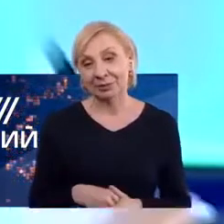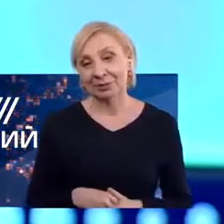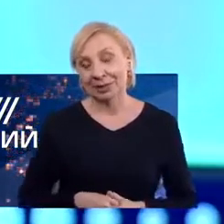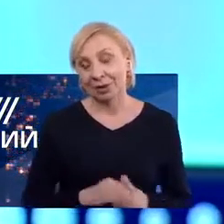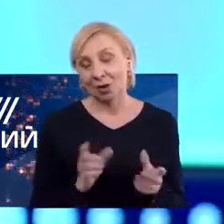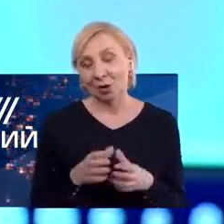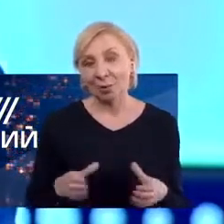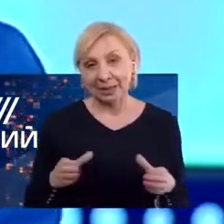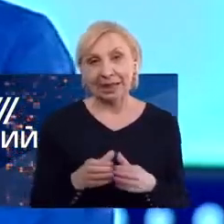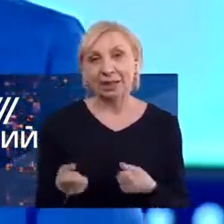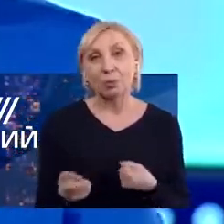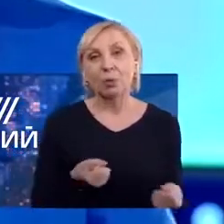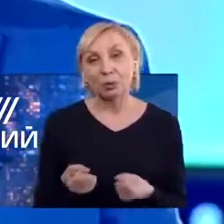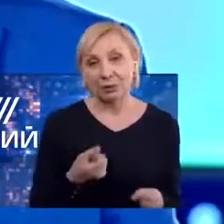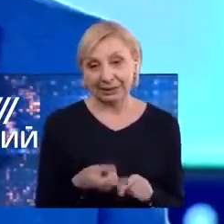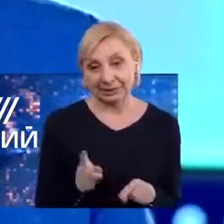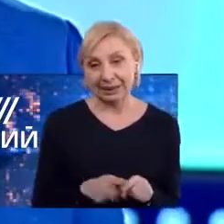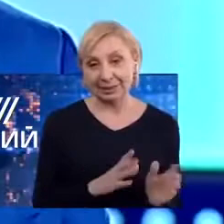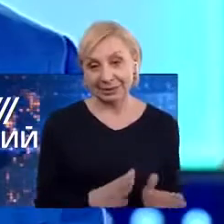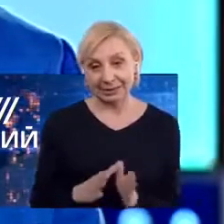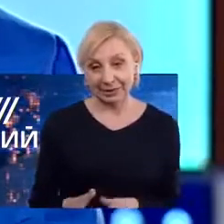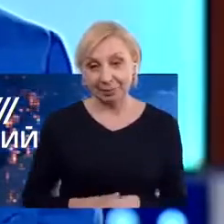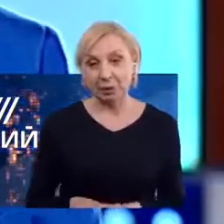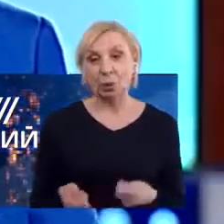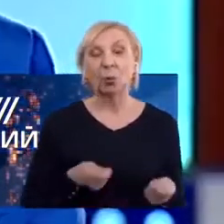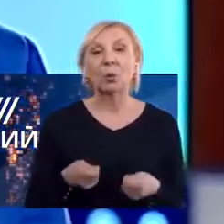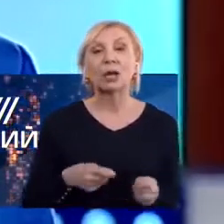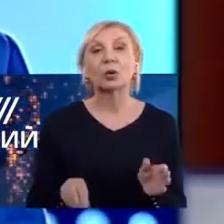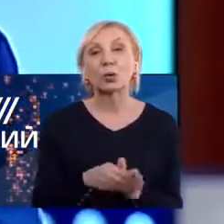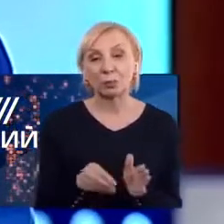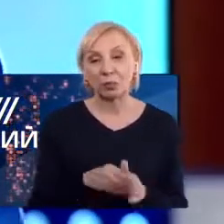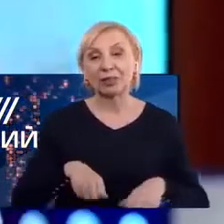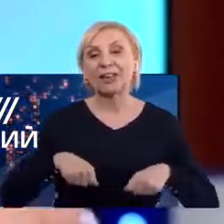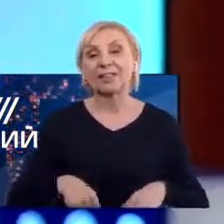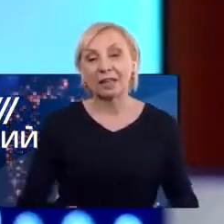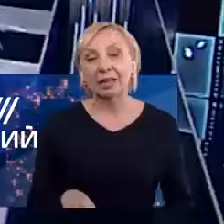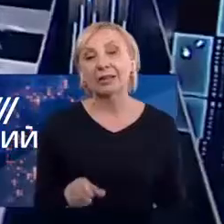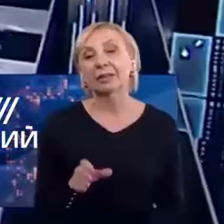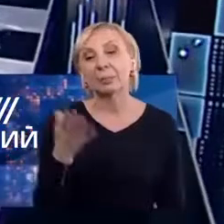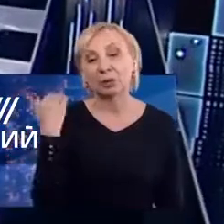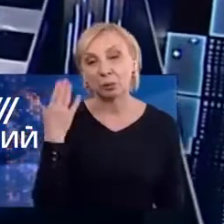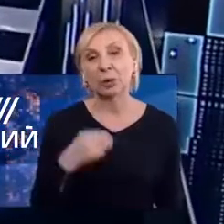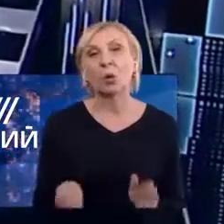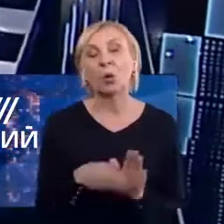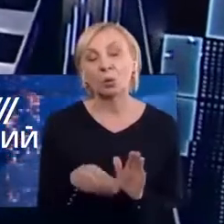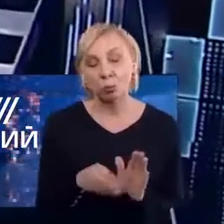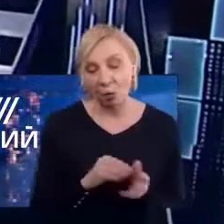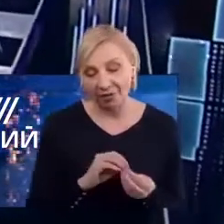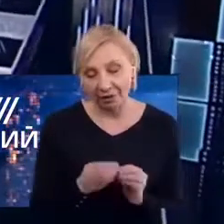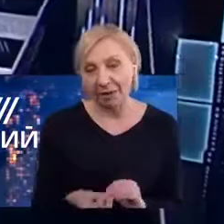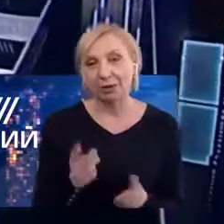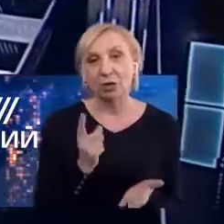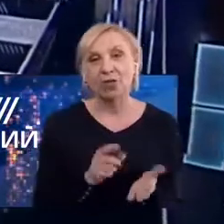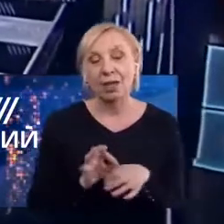корумпованою системою. Так, вся система корумпована. І уряд корумпований, і влада була минула корумпована. І